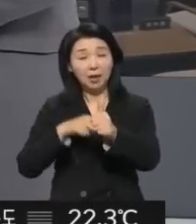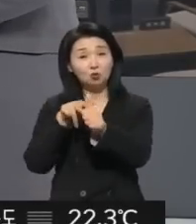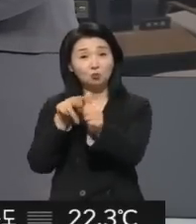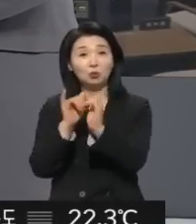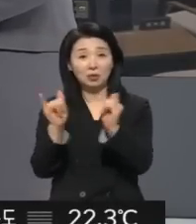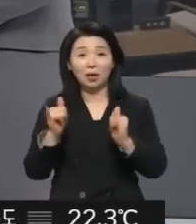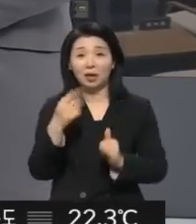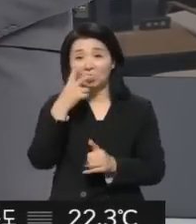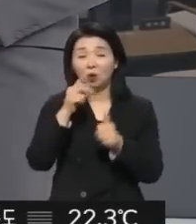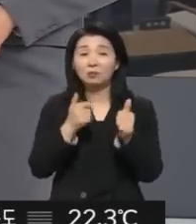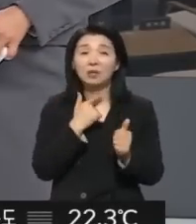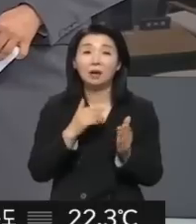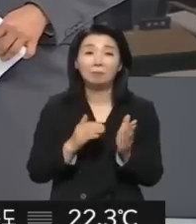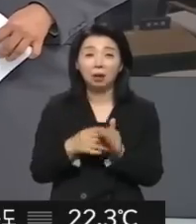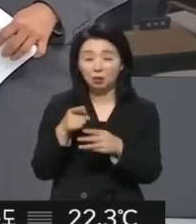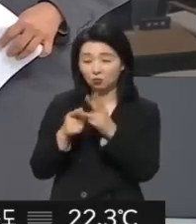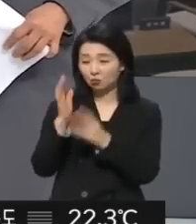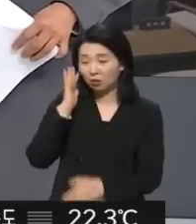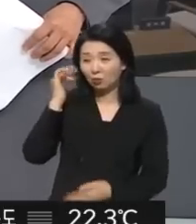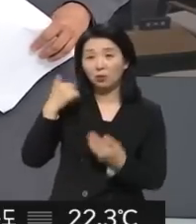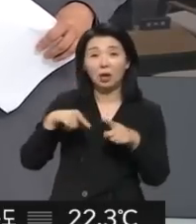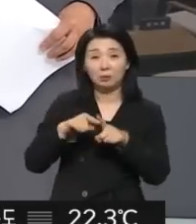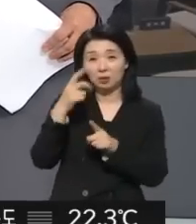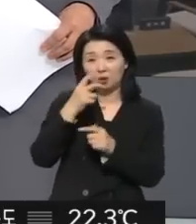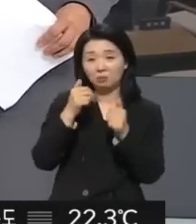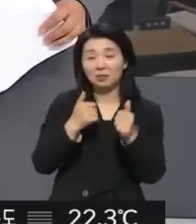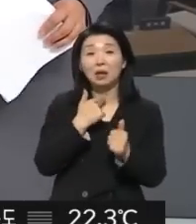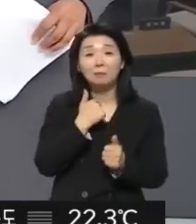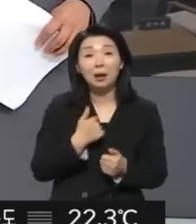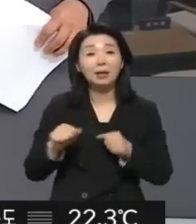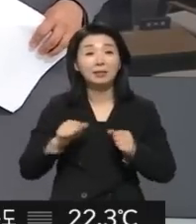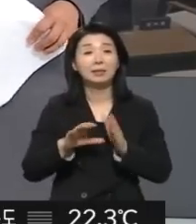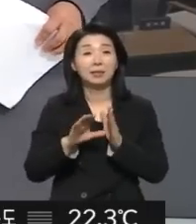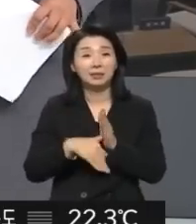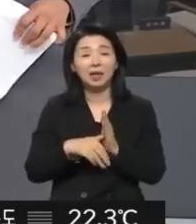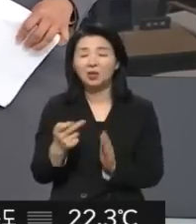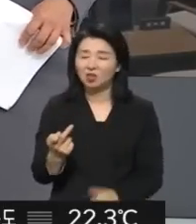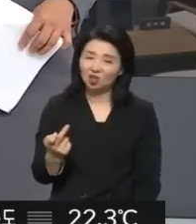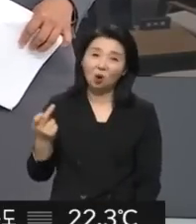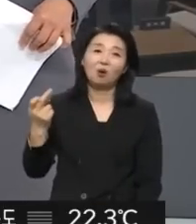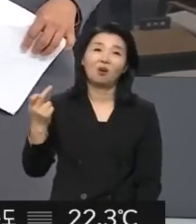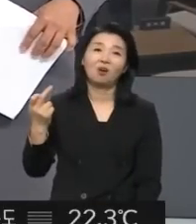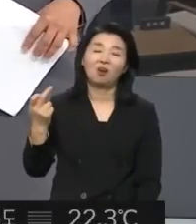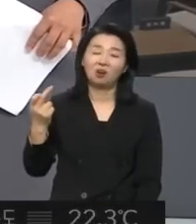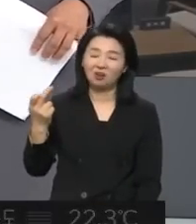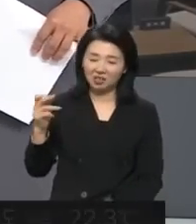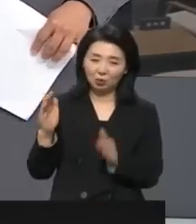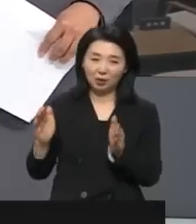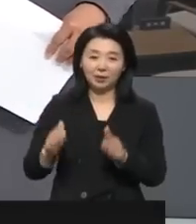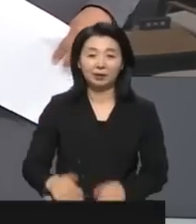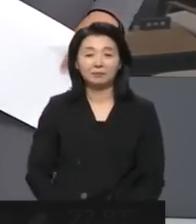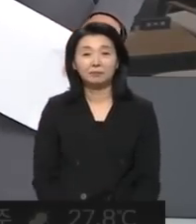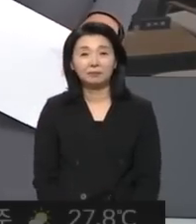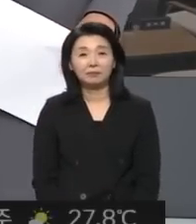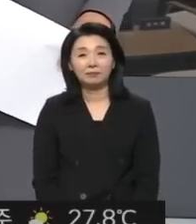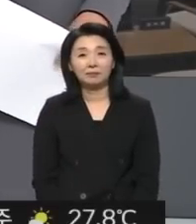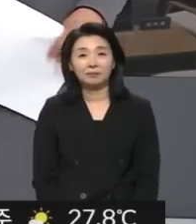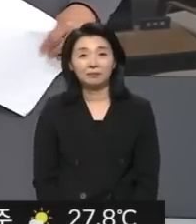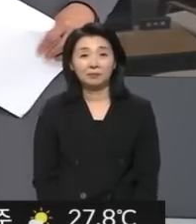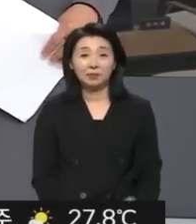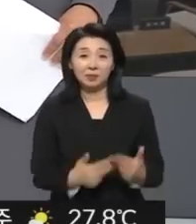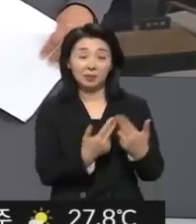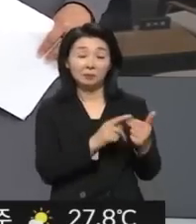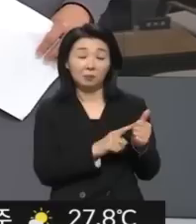검사 출신이죠. 윤 대통령과 함께 검찰에 있었을 때는 형이라 혁부 부르는 이런 사이였다고 합니다. 이재명